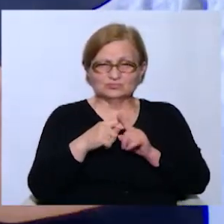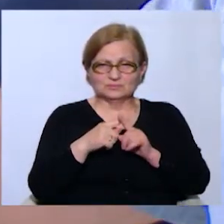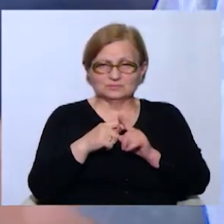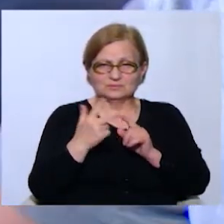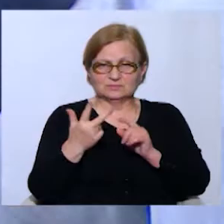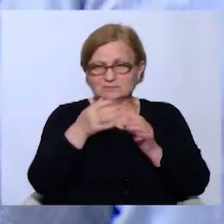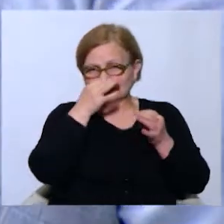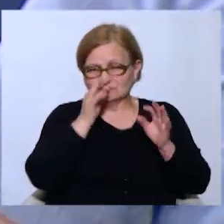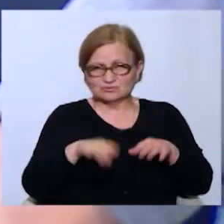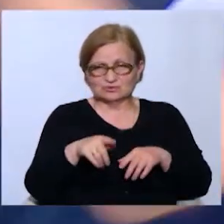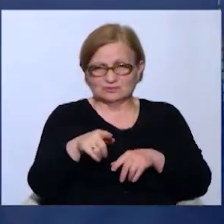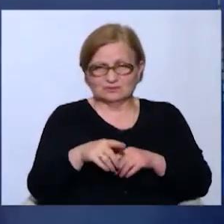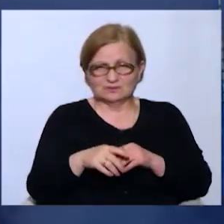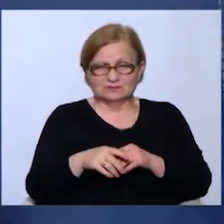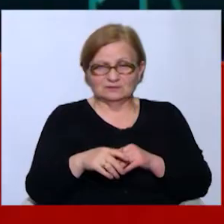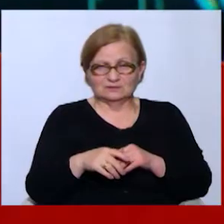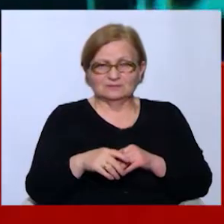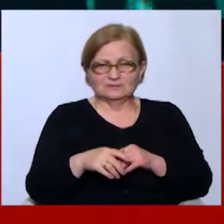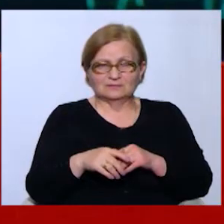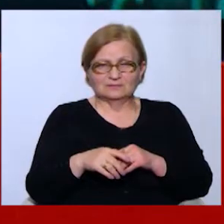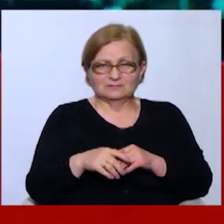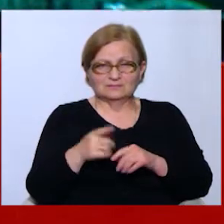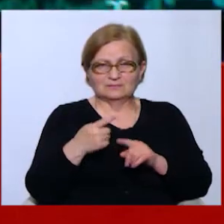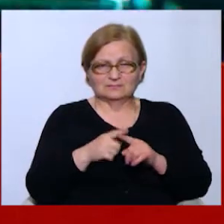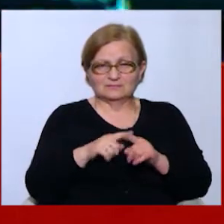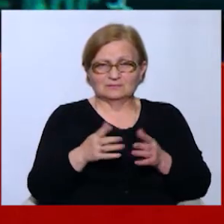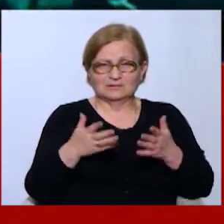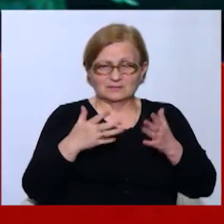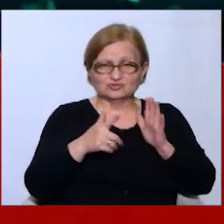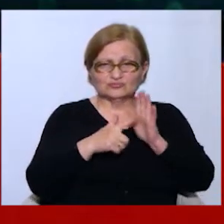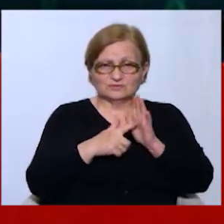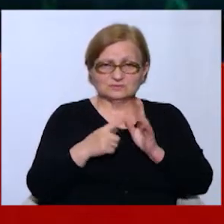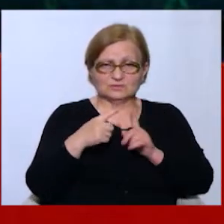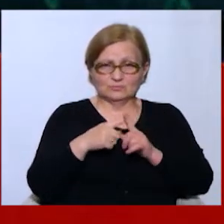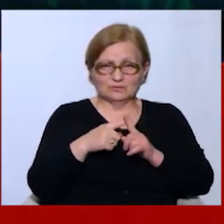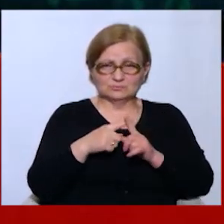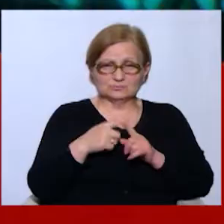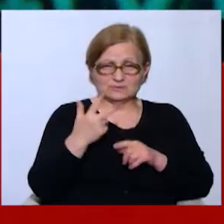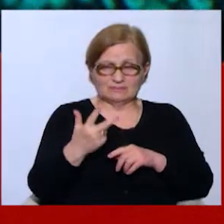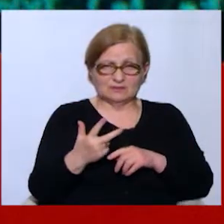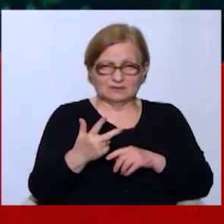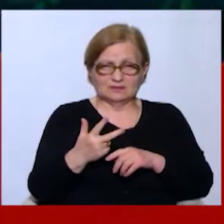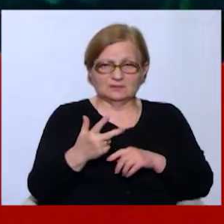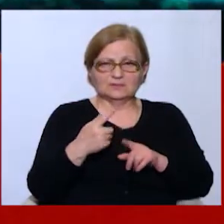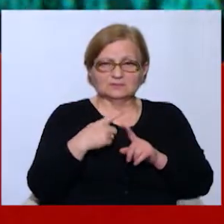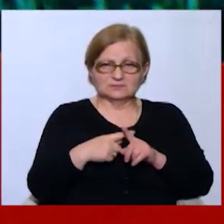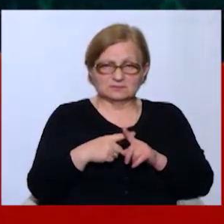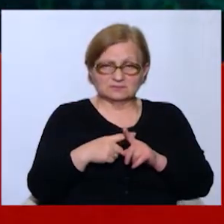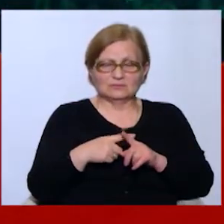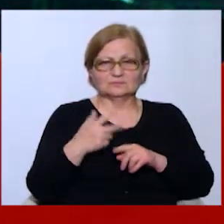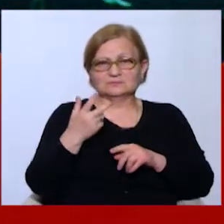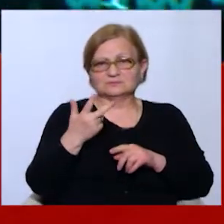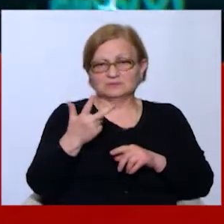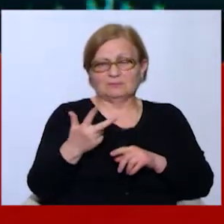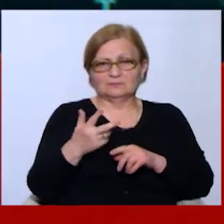და 3-იც შემდეგ მიღებულ 10-ს. გამოდის, რომ 7-ს უნდა დავუმატოთ 3 და შემდეგ